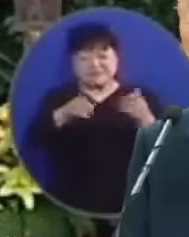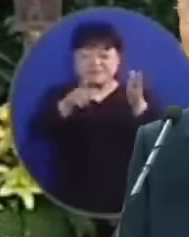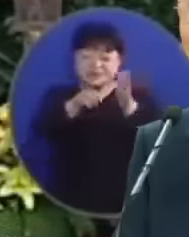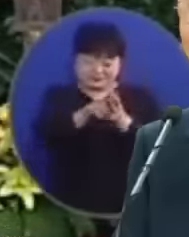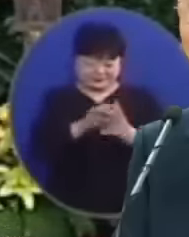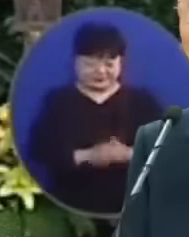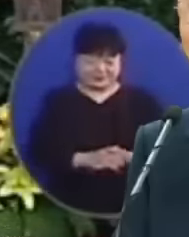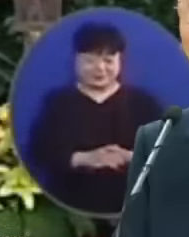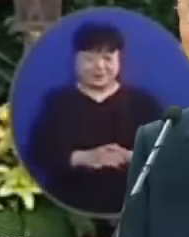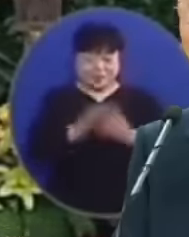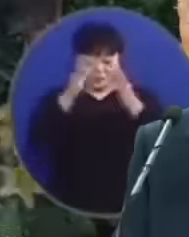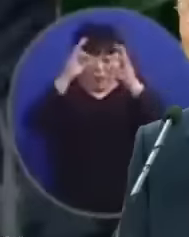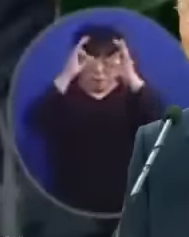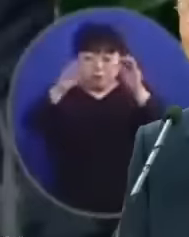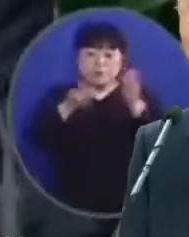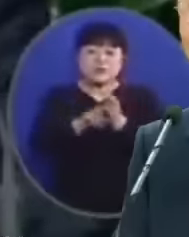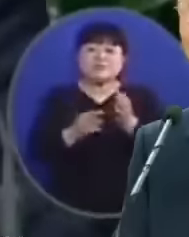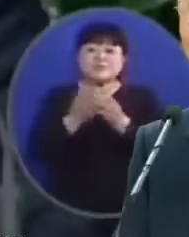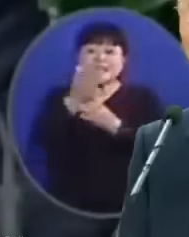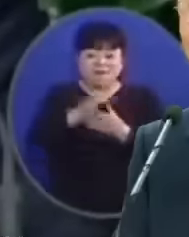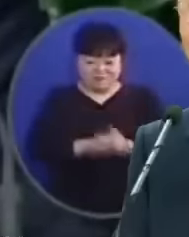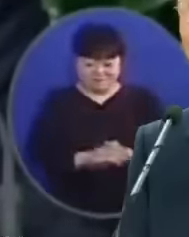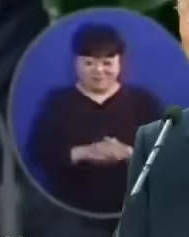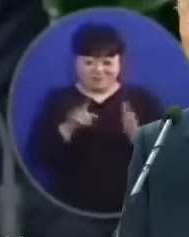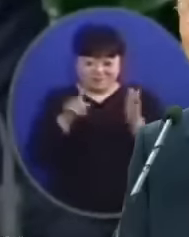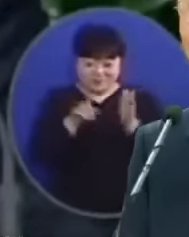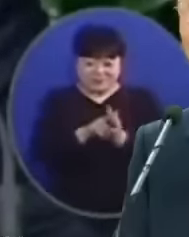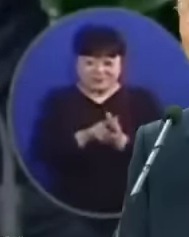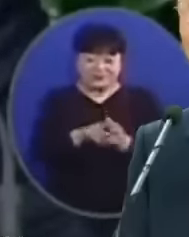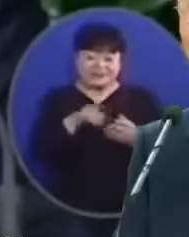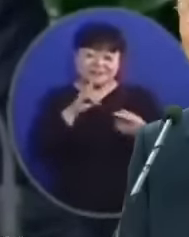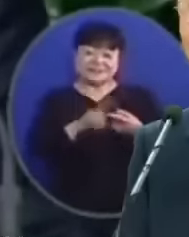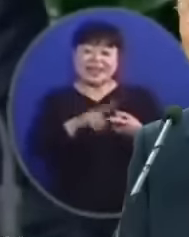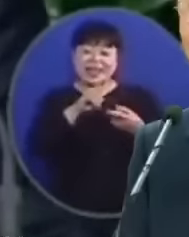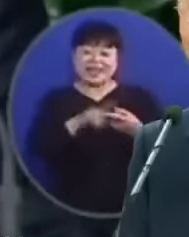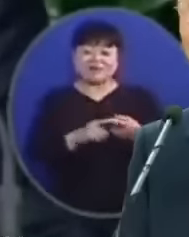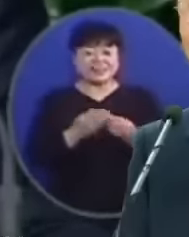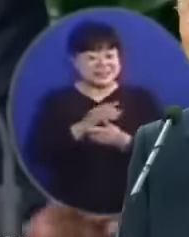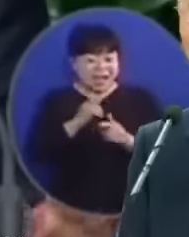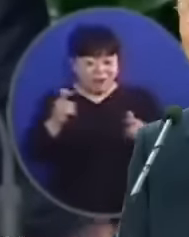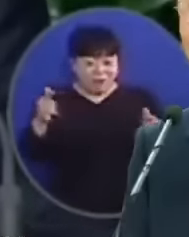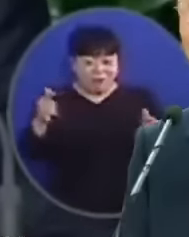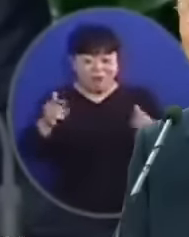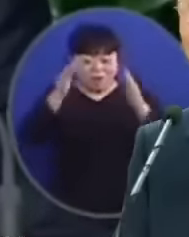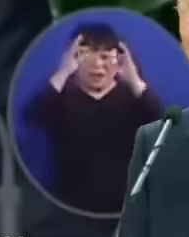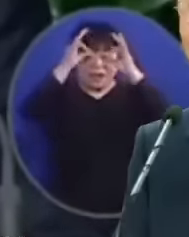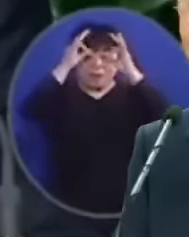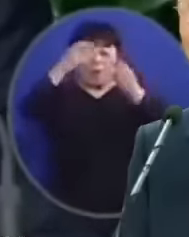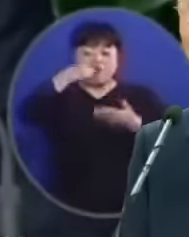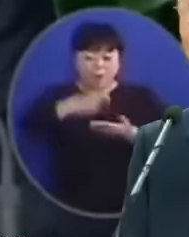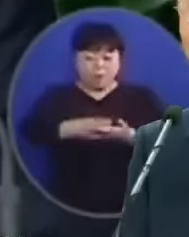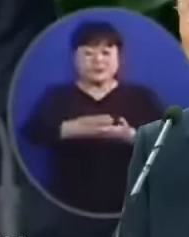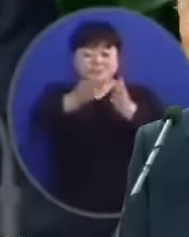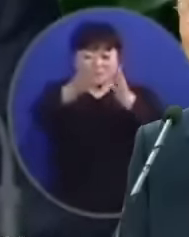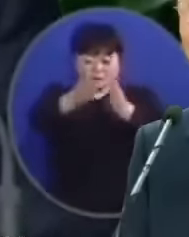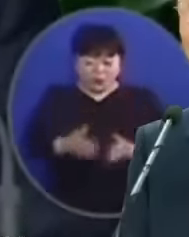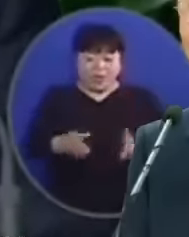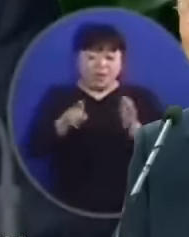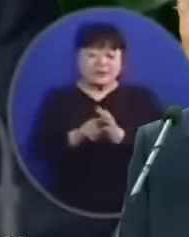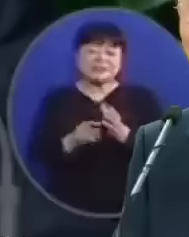것입니다. 바라보면 믿음이 생깁니다. 믿음이란 여러분 그대로 생기는 것이 아니라 바라봄의 법칙을 통해서